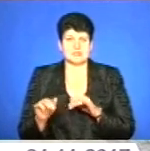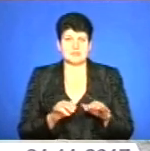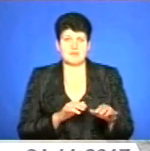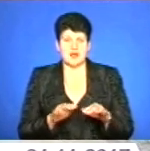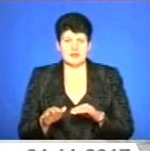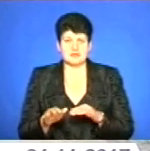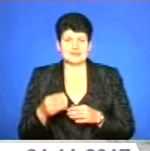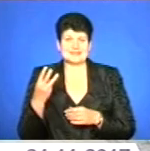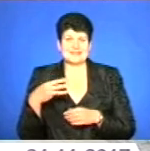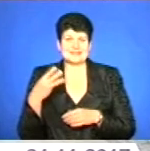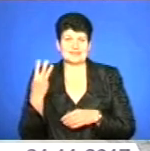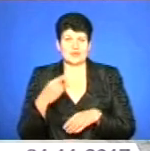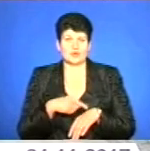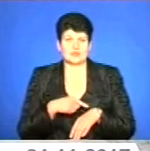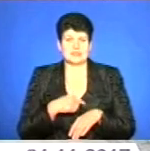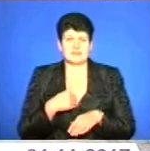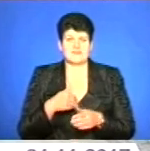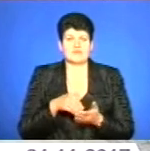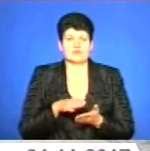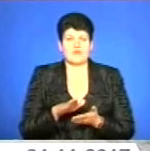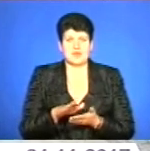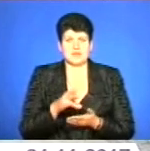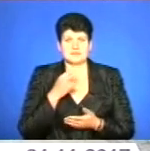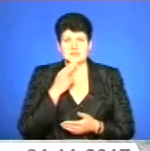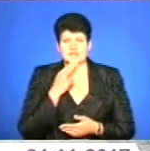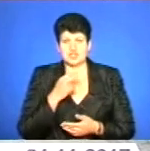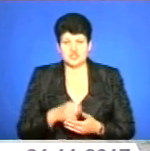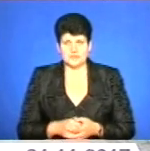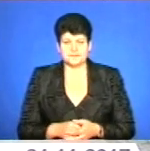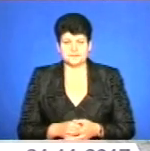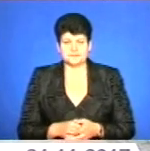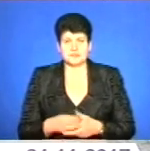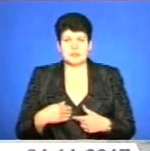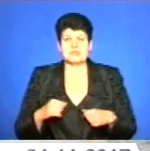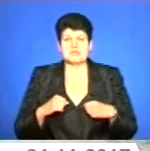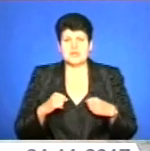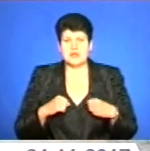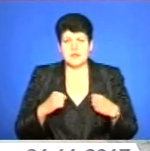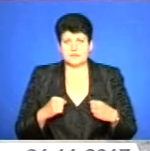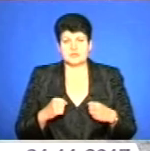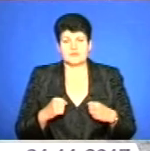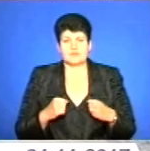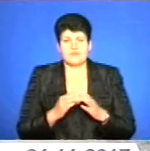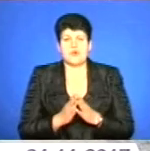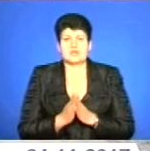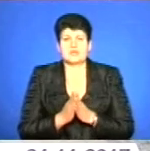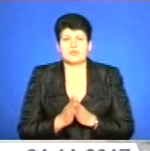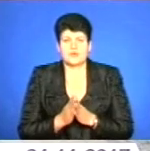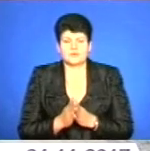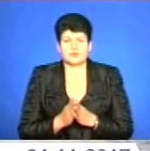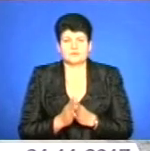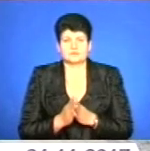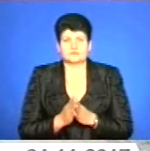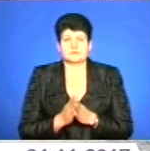На 33 години ми відмовляємося від їжі, ми стараємося молитовно